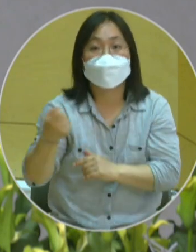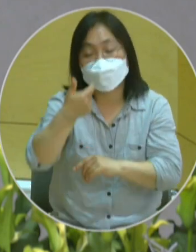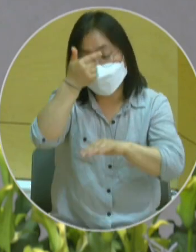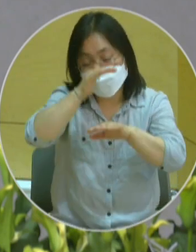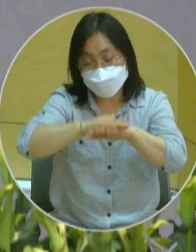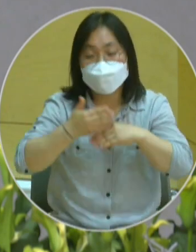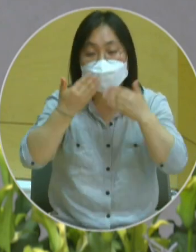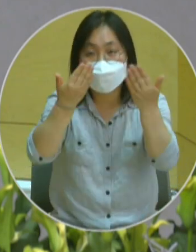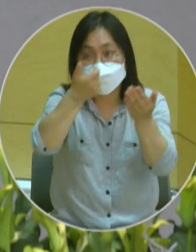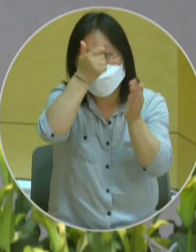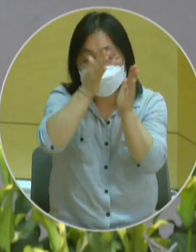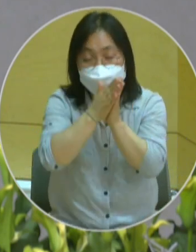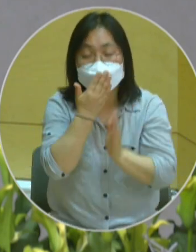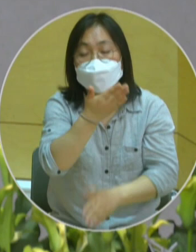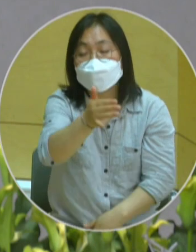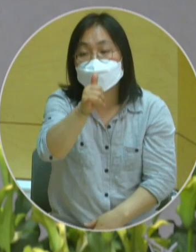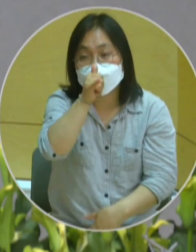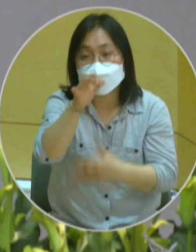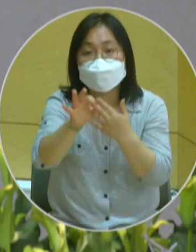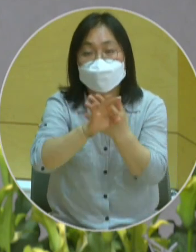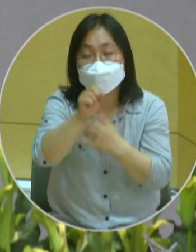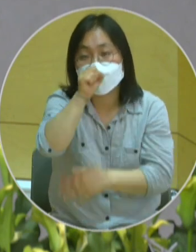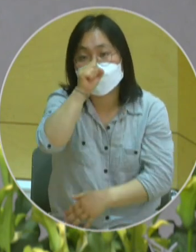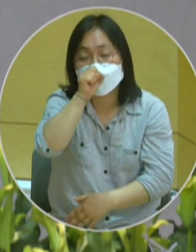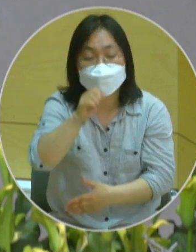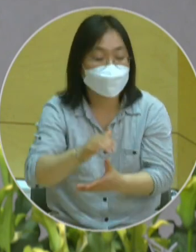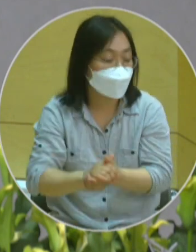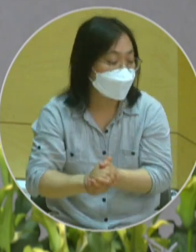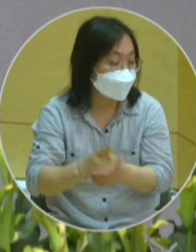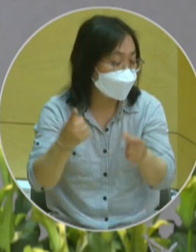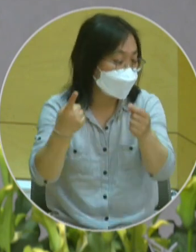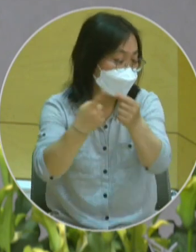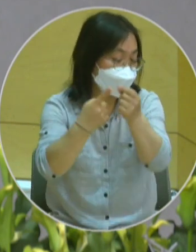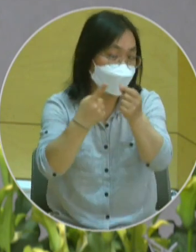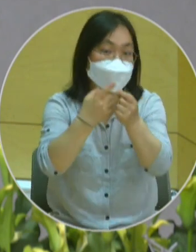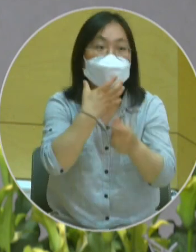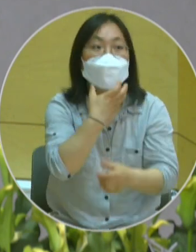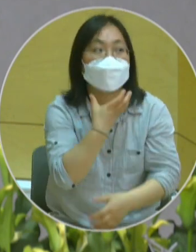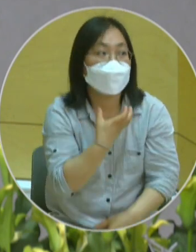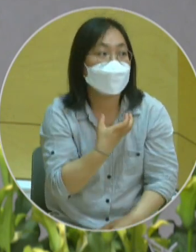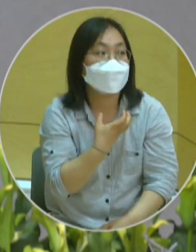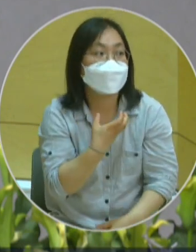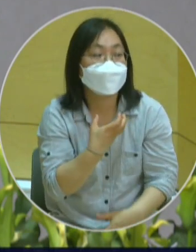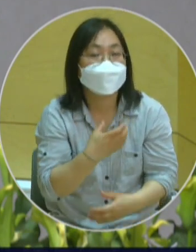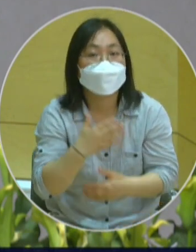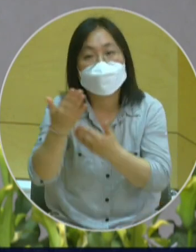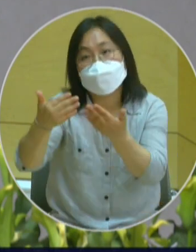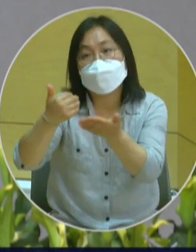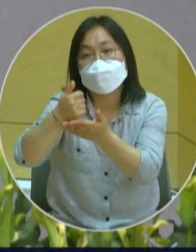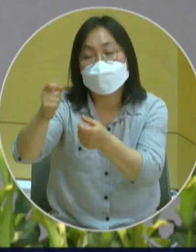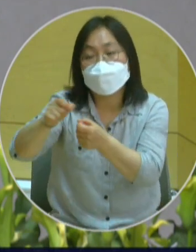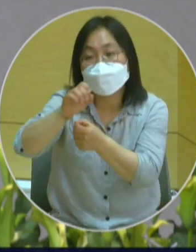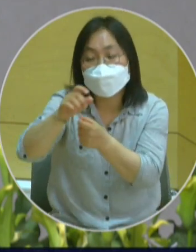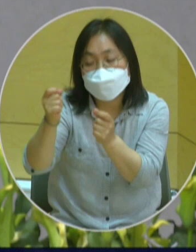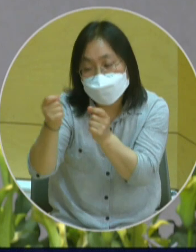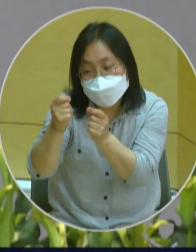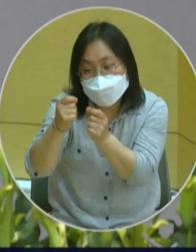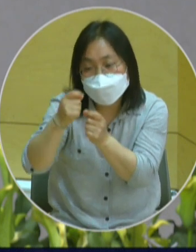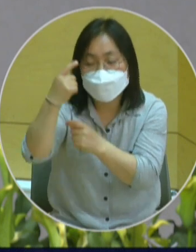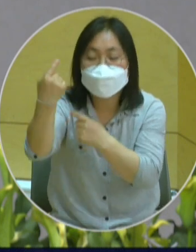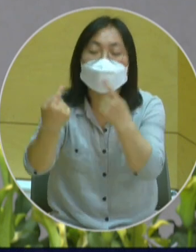예배를 드리고 기도를 할 수 있었으면 좋겠습니다. 첫 번째로, 아브라함은 하나님 앞으로